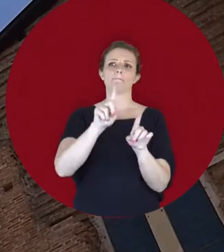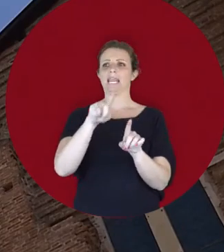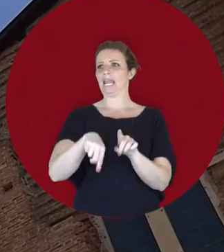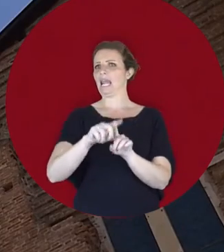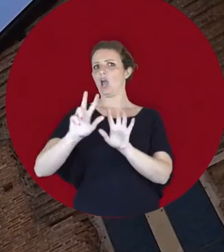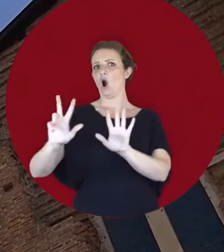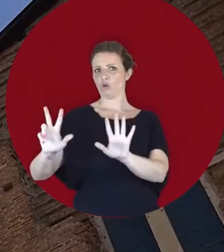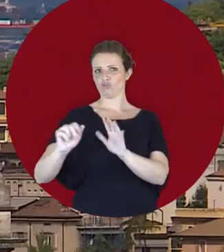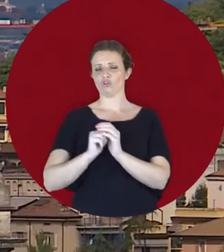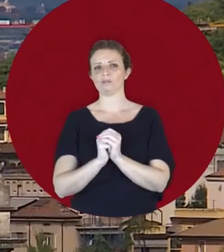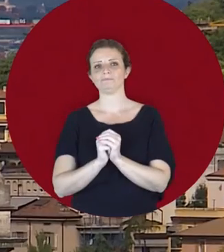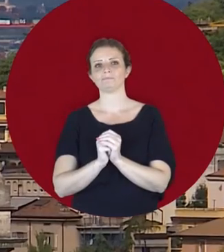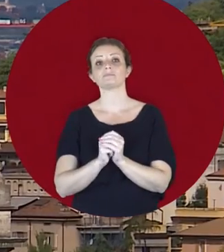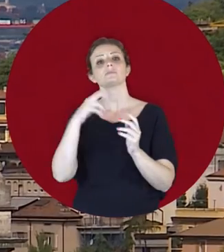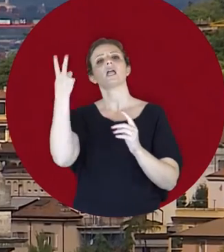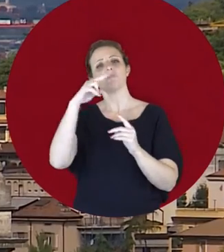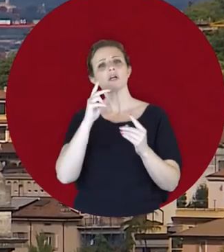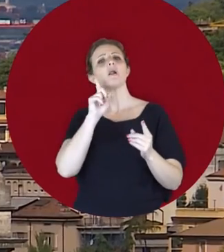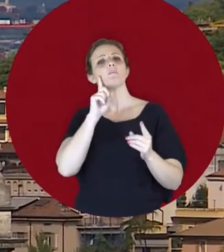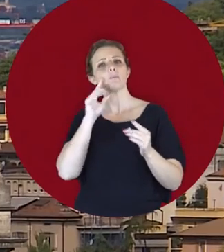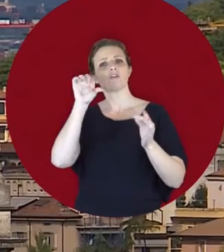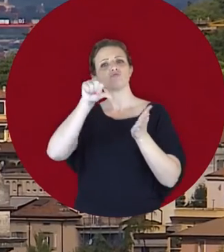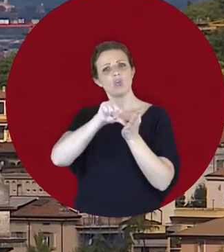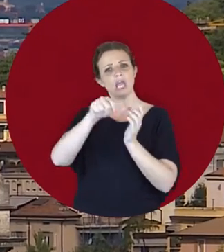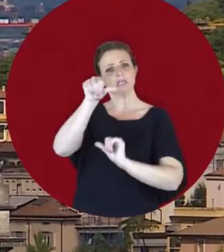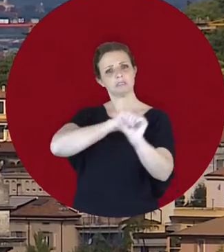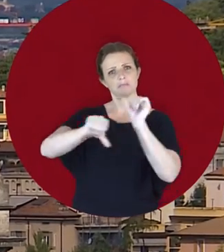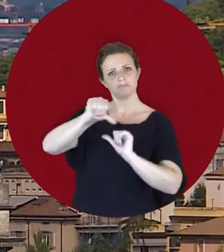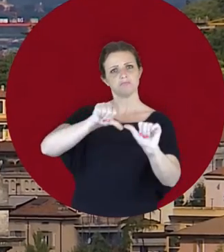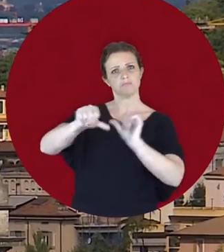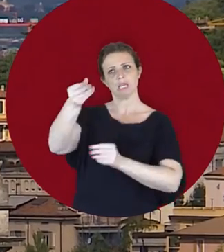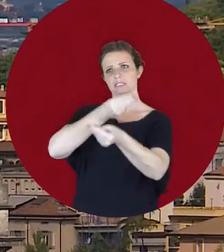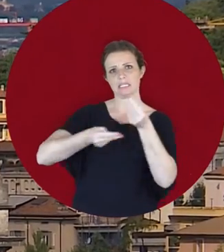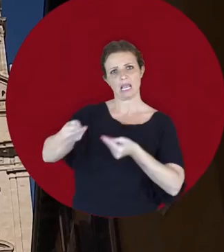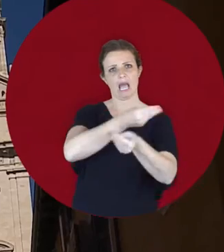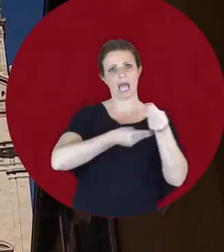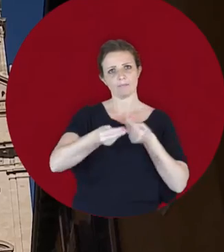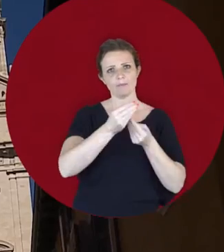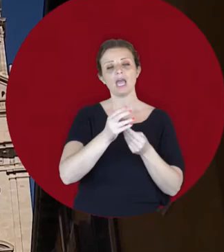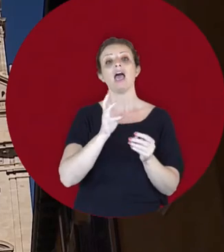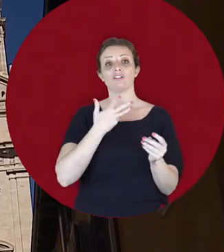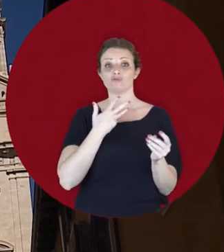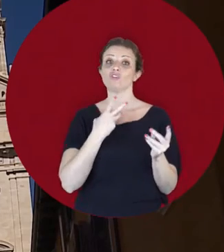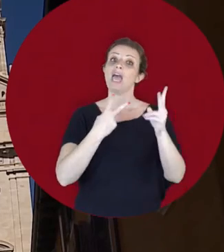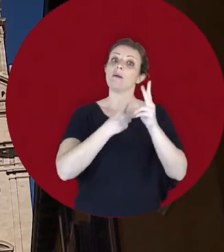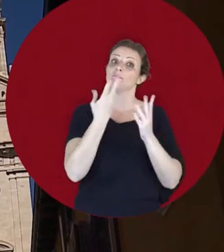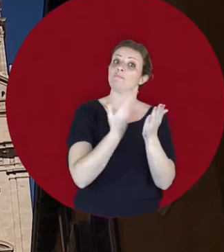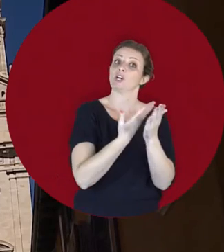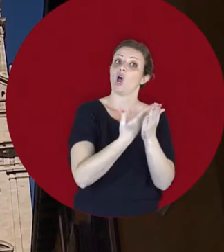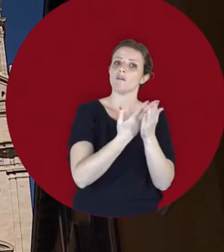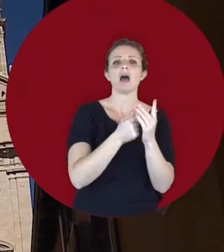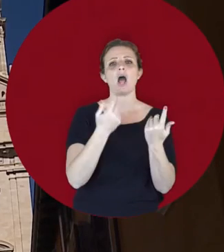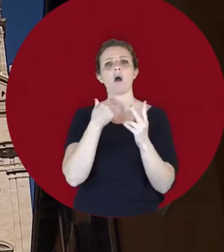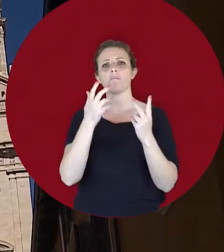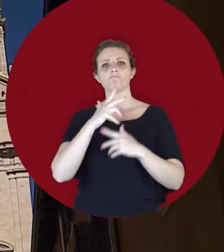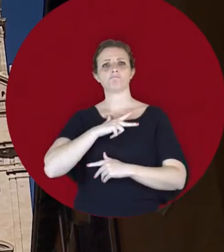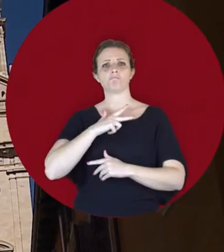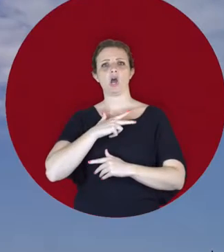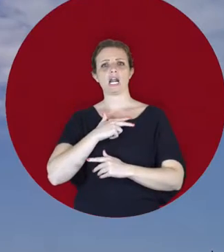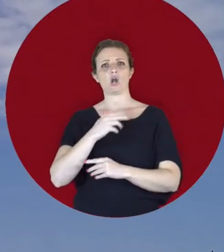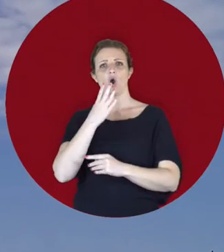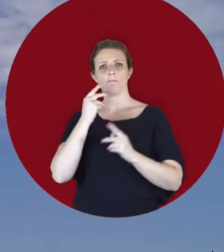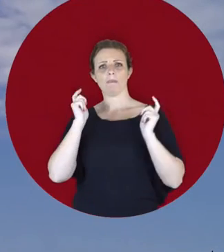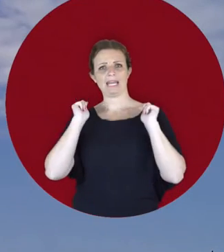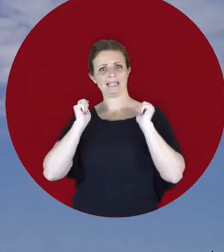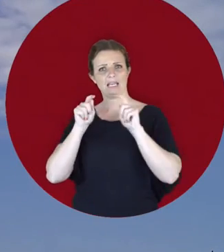992-1008. Verona rimase al centro di scambi con altre aree culturali. Ne è prova la storia di Raterio, monaco benedettino di